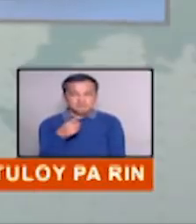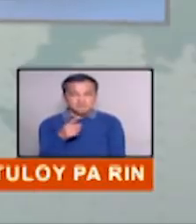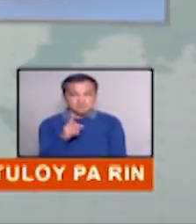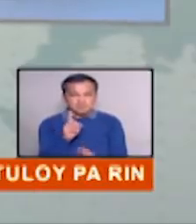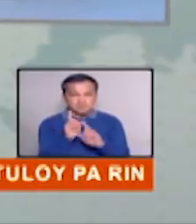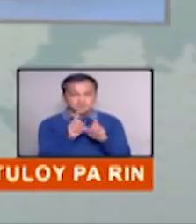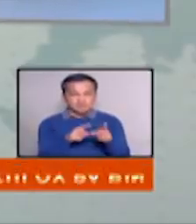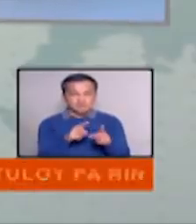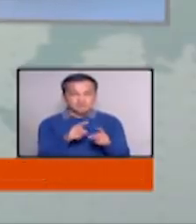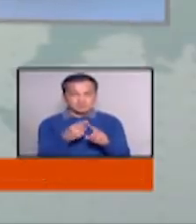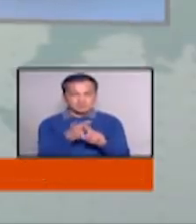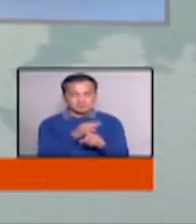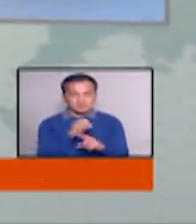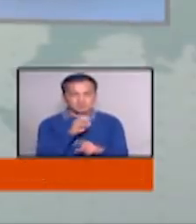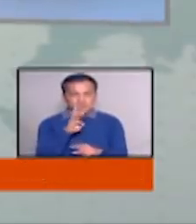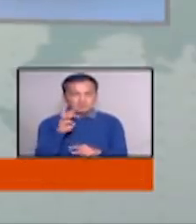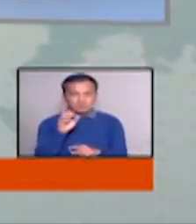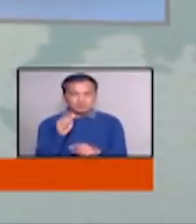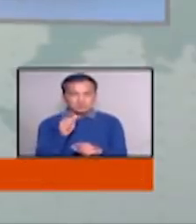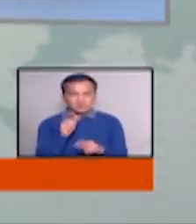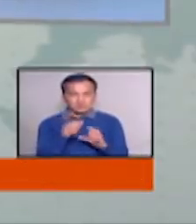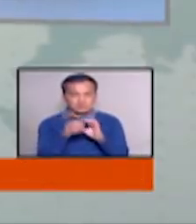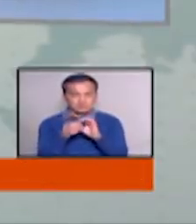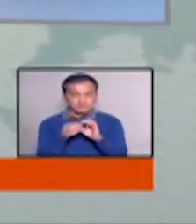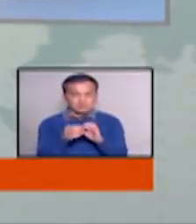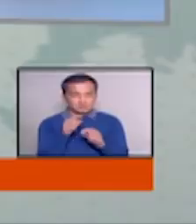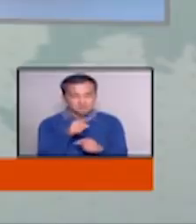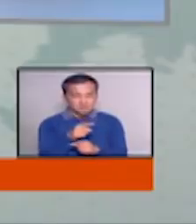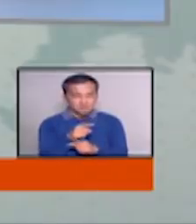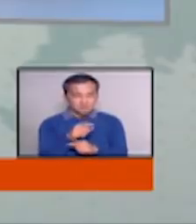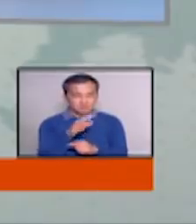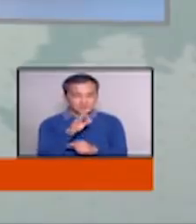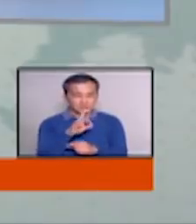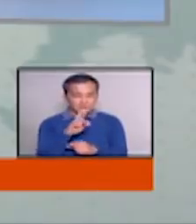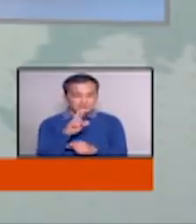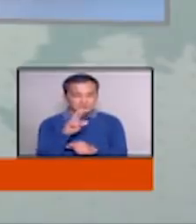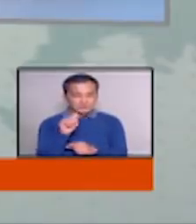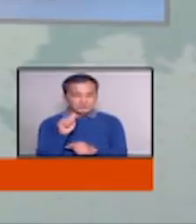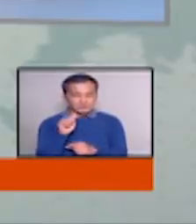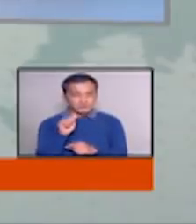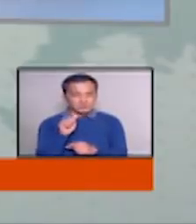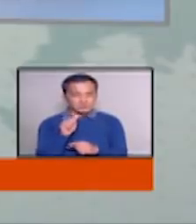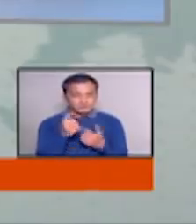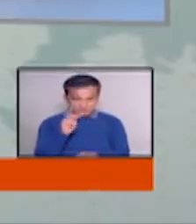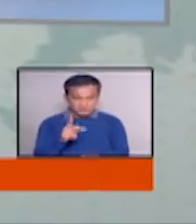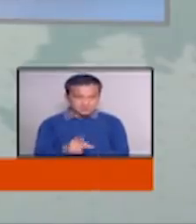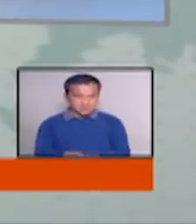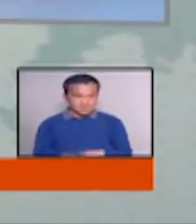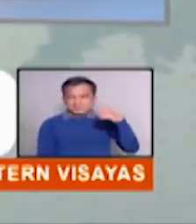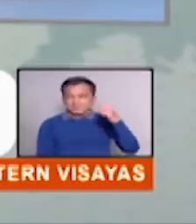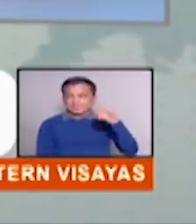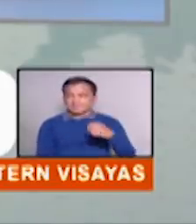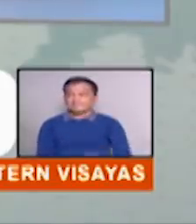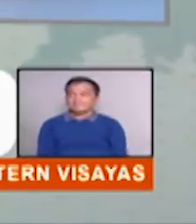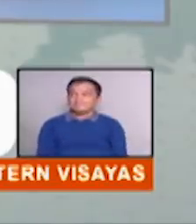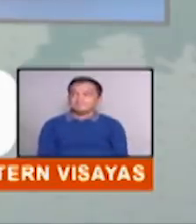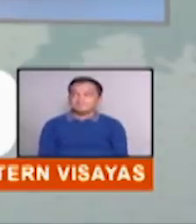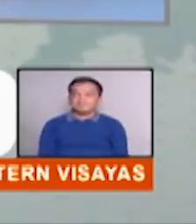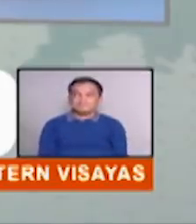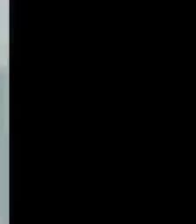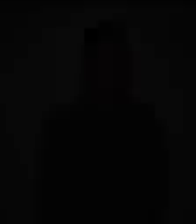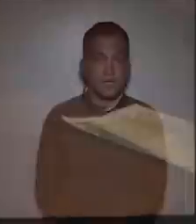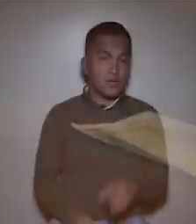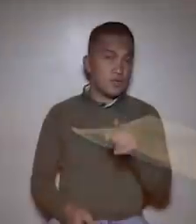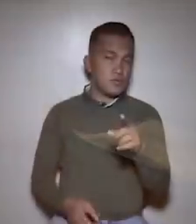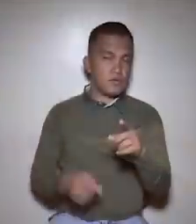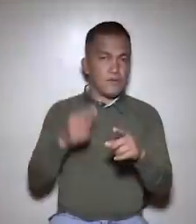na dyan yung mga taga-OWA. Magkikipag-coordinate na sila sa inyong FRA para kayo ma-rescue sa araw na ito, okay? Opo. Maraming salamat po,